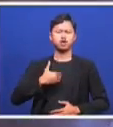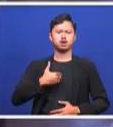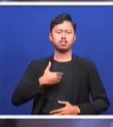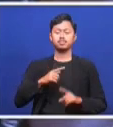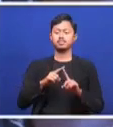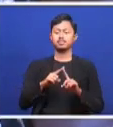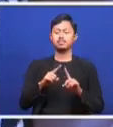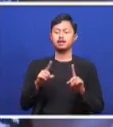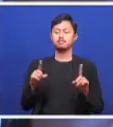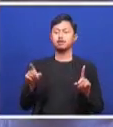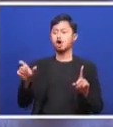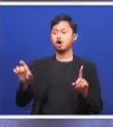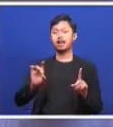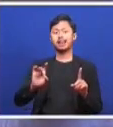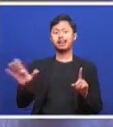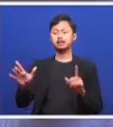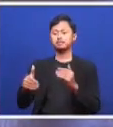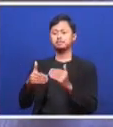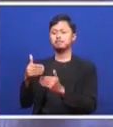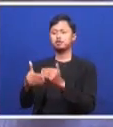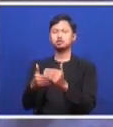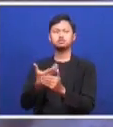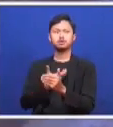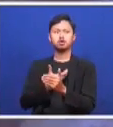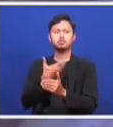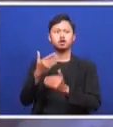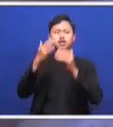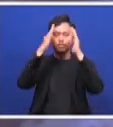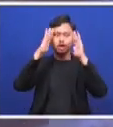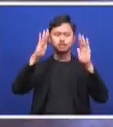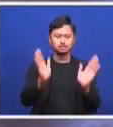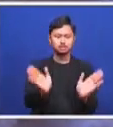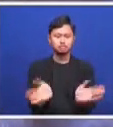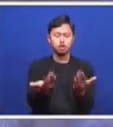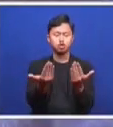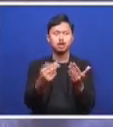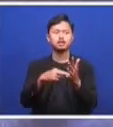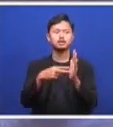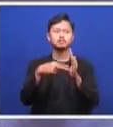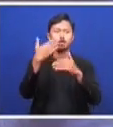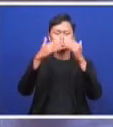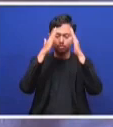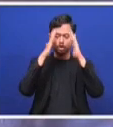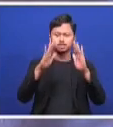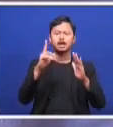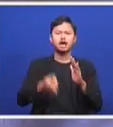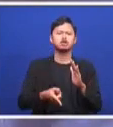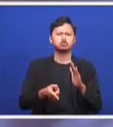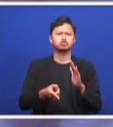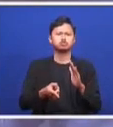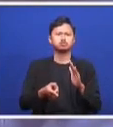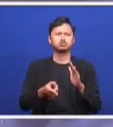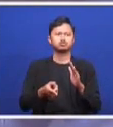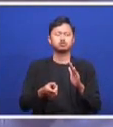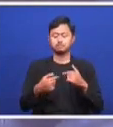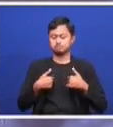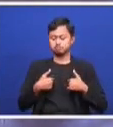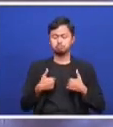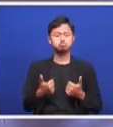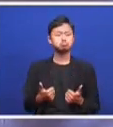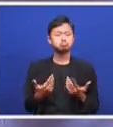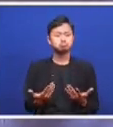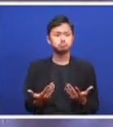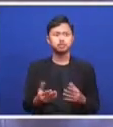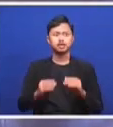Tapi ketika orang mau berproses sampai pola demokrasi nanti bisa terbentuk maka demokratisasi mesti dilakukan Apa yang mesti kita lakukan